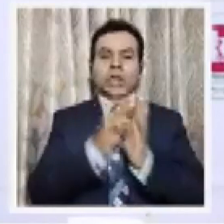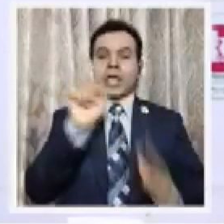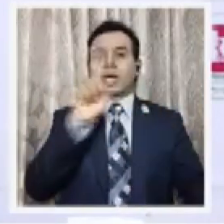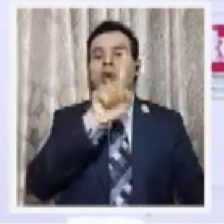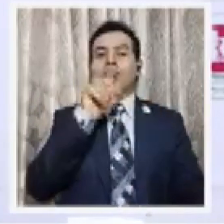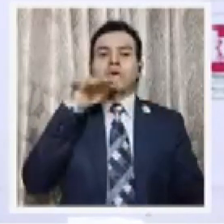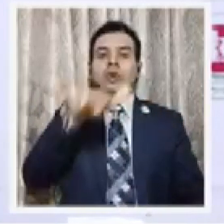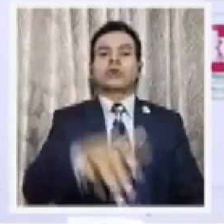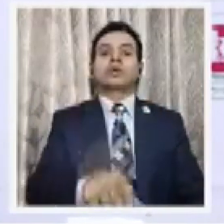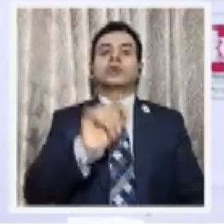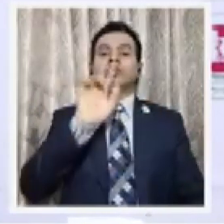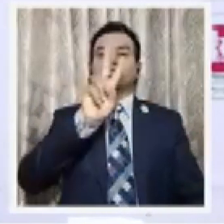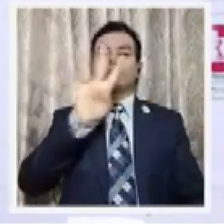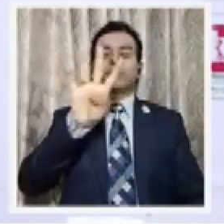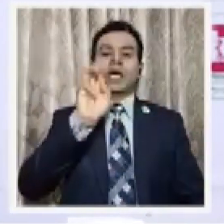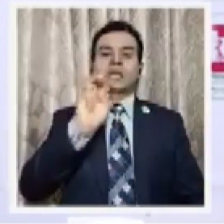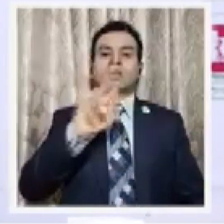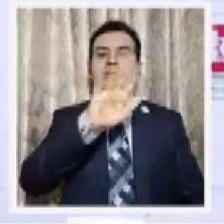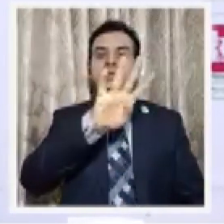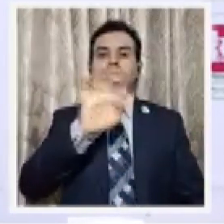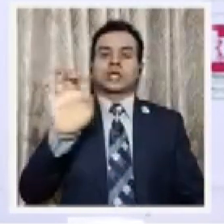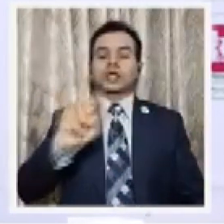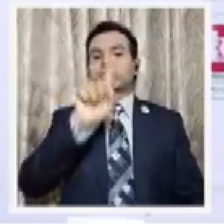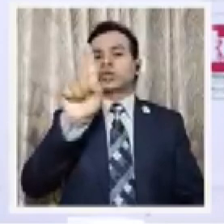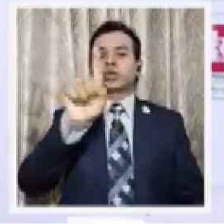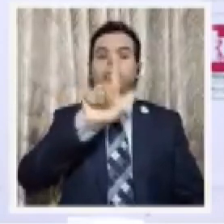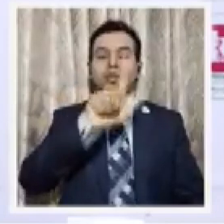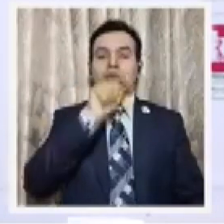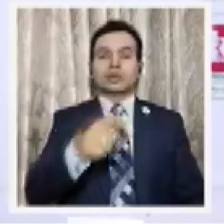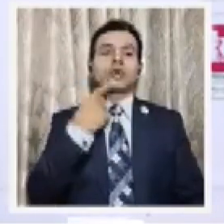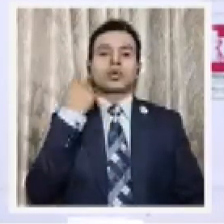12,859টি পূর্বের দিনের নমুনা সহ। এ পর্যন্ত নমুনা পরীক্ষা হয়েছে